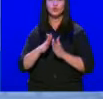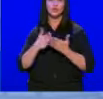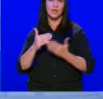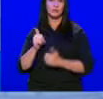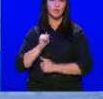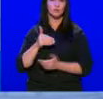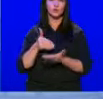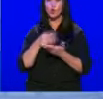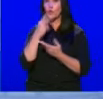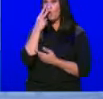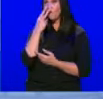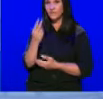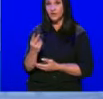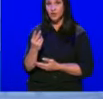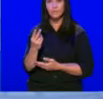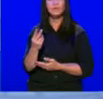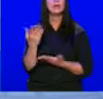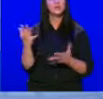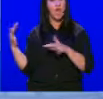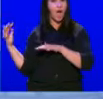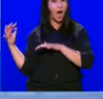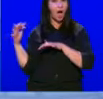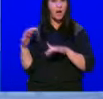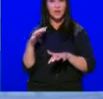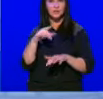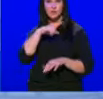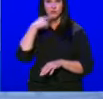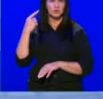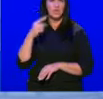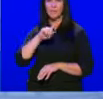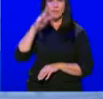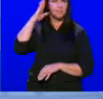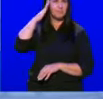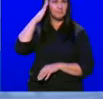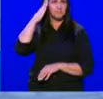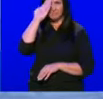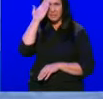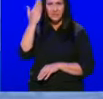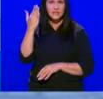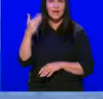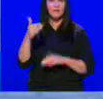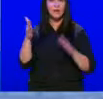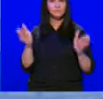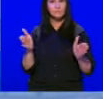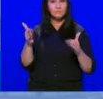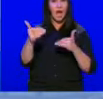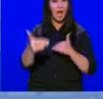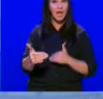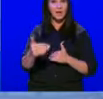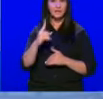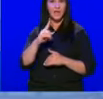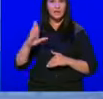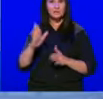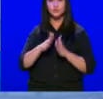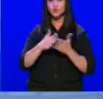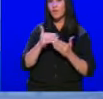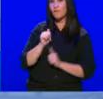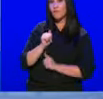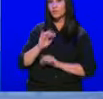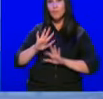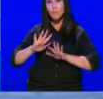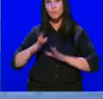НАТО, защото виждаме, че агресията на Русия не признава граници. Единствено членство в НАТО може би